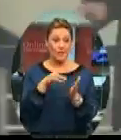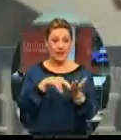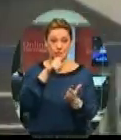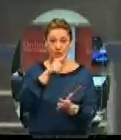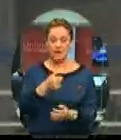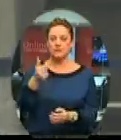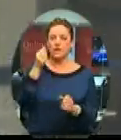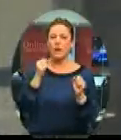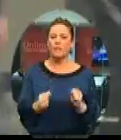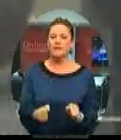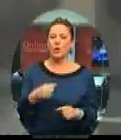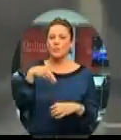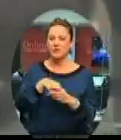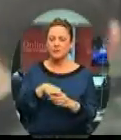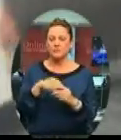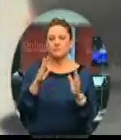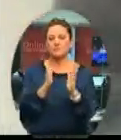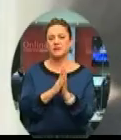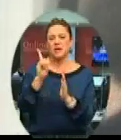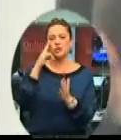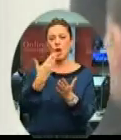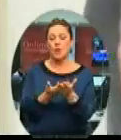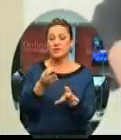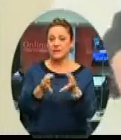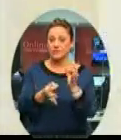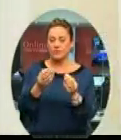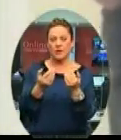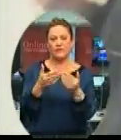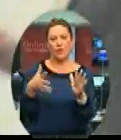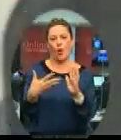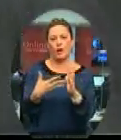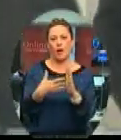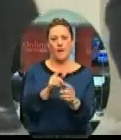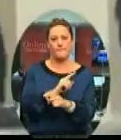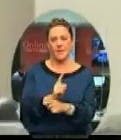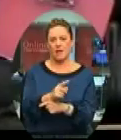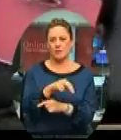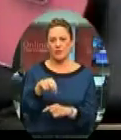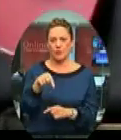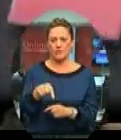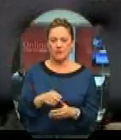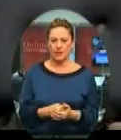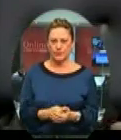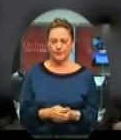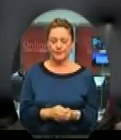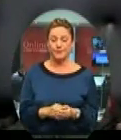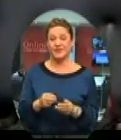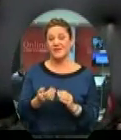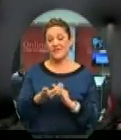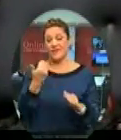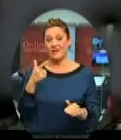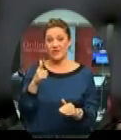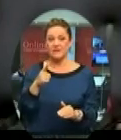פנים ליועץ המשפטי לממשלה להורות על פתיחת חקירה מיידית בנושא כמו כן עוד לפני זה המליץ